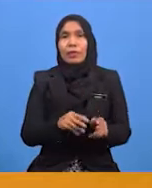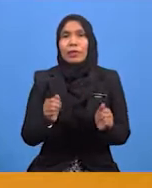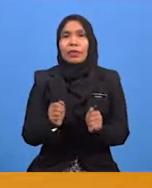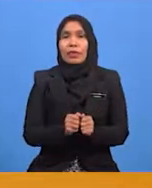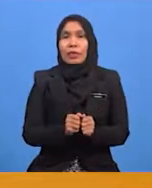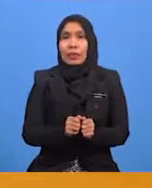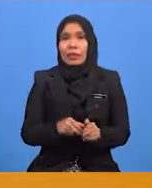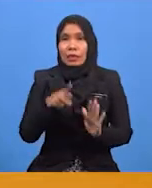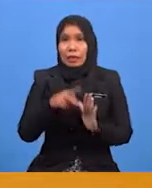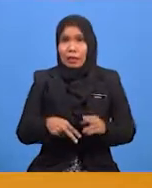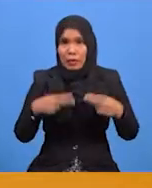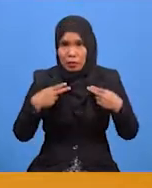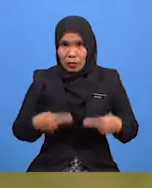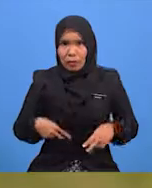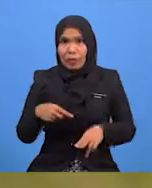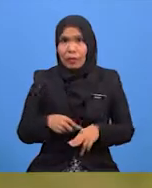Menara Gading.